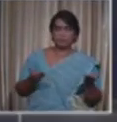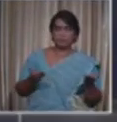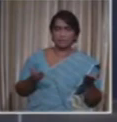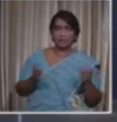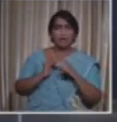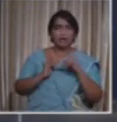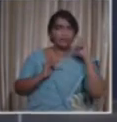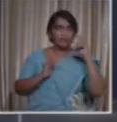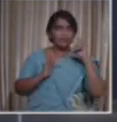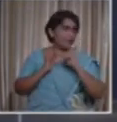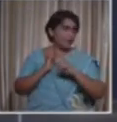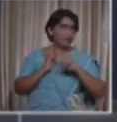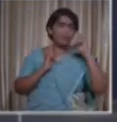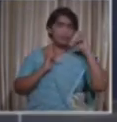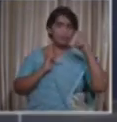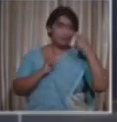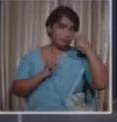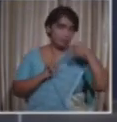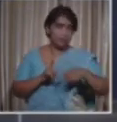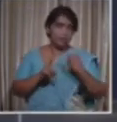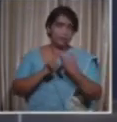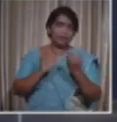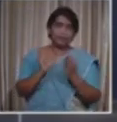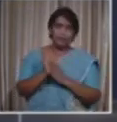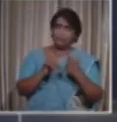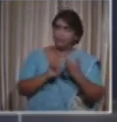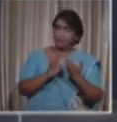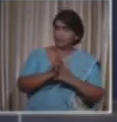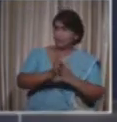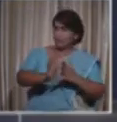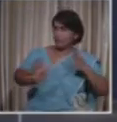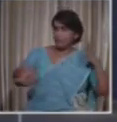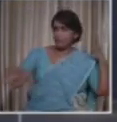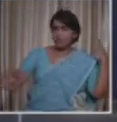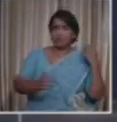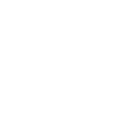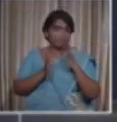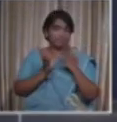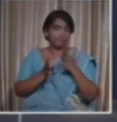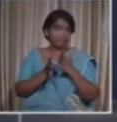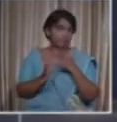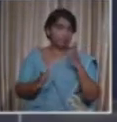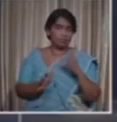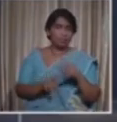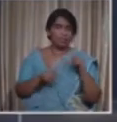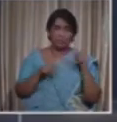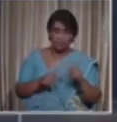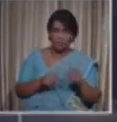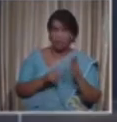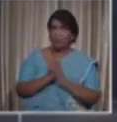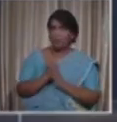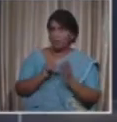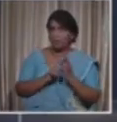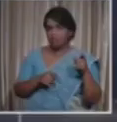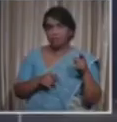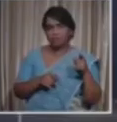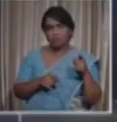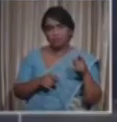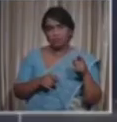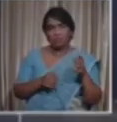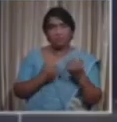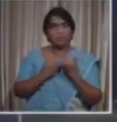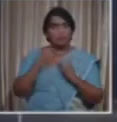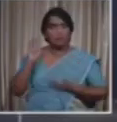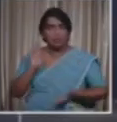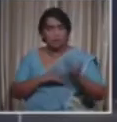IOC පෙට්‍රල් ෂෙඩ් ගාව කිලෝමීටර් ගණන් දිග පෝලිං වාහන පෝලිං ඇති වෙලා තියෙනවා. මේ මං හිතනවා මේ mantriවරු ගොඩකට වුණත් ගමනක්